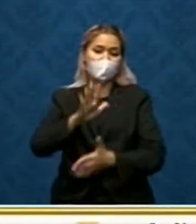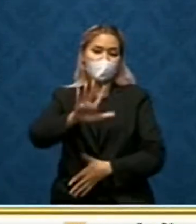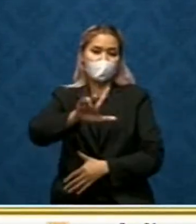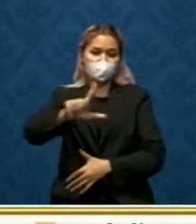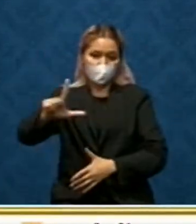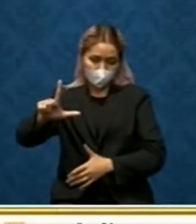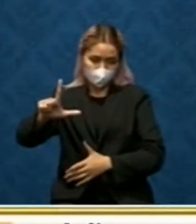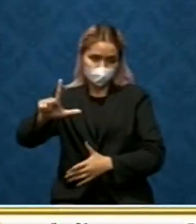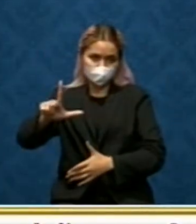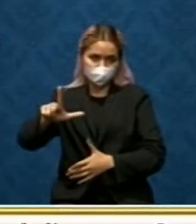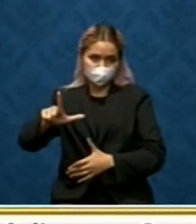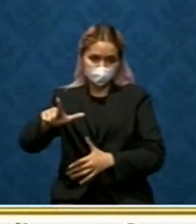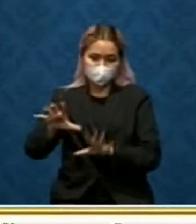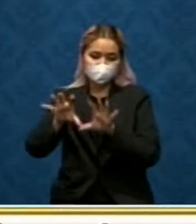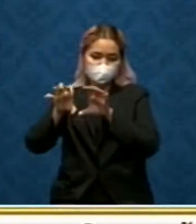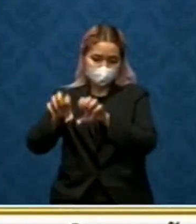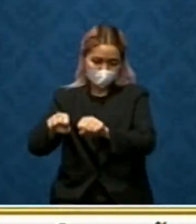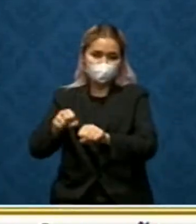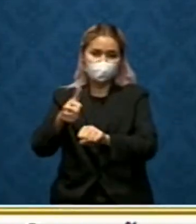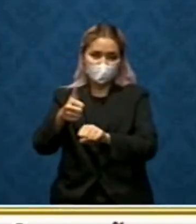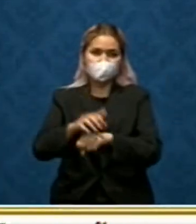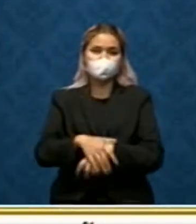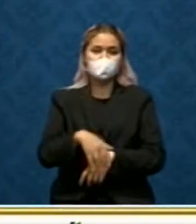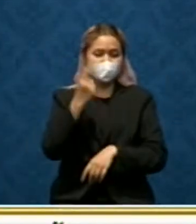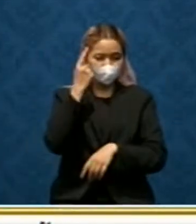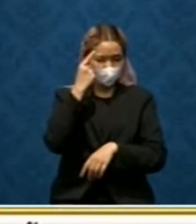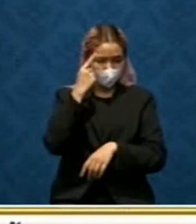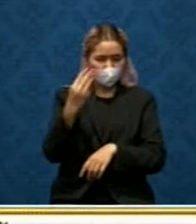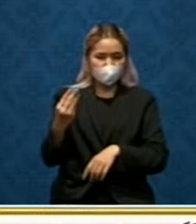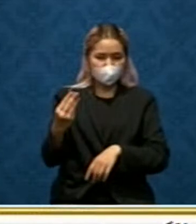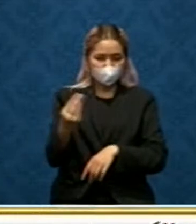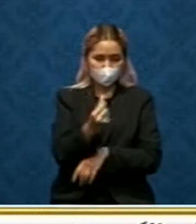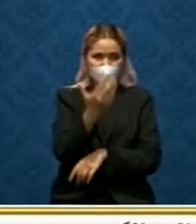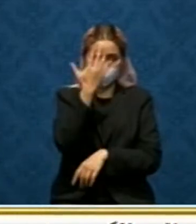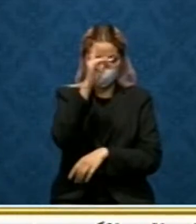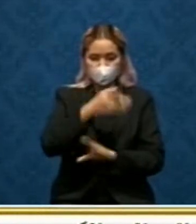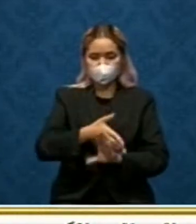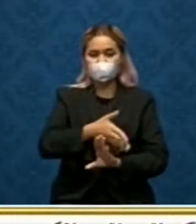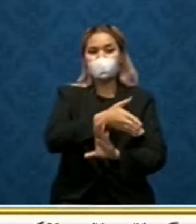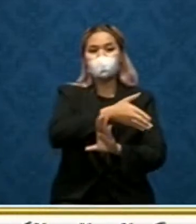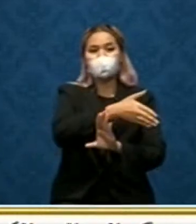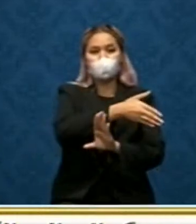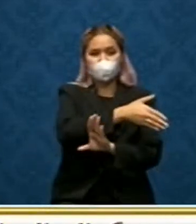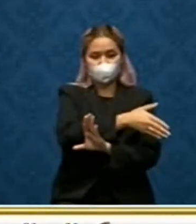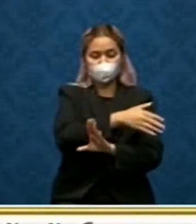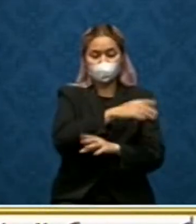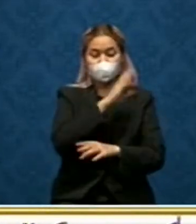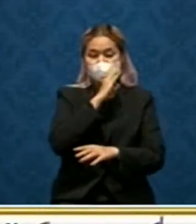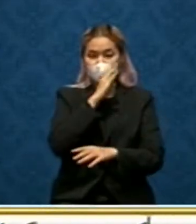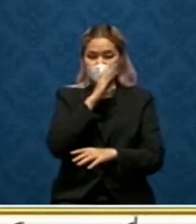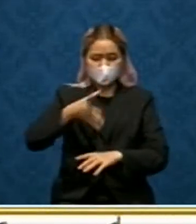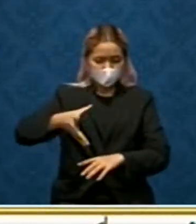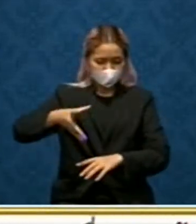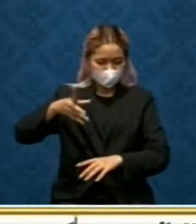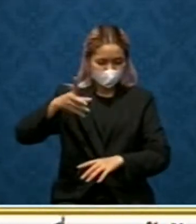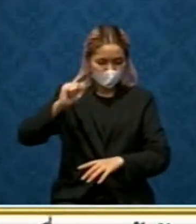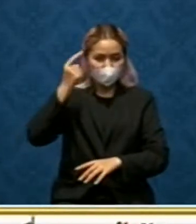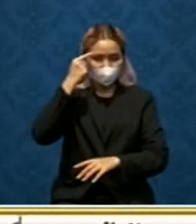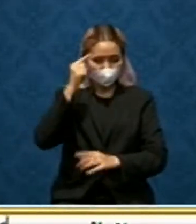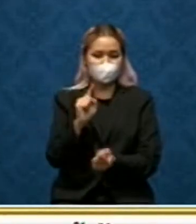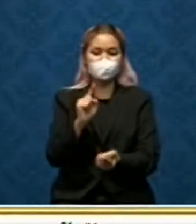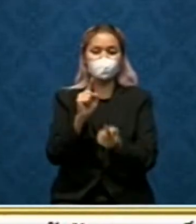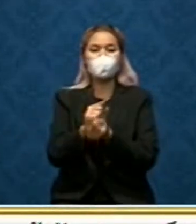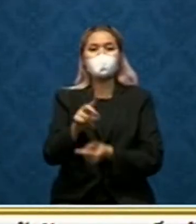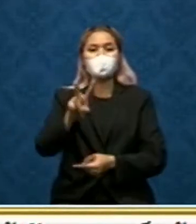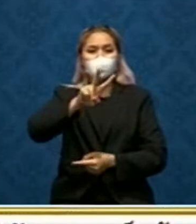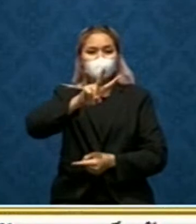บน tadน คนไปรอจับ Walking Worldถ้ไปช้ากวนนได้เหเงิน 200-300 ล้านนะ ไปเร็วมาเลยไดเห